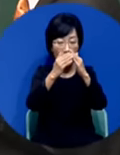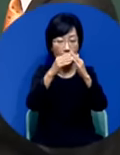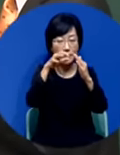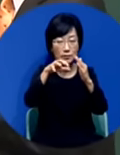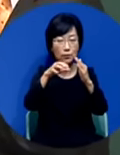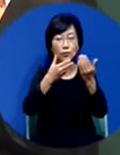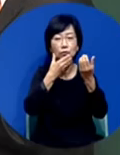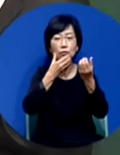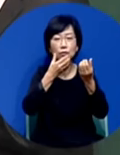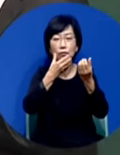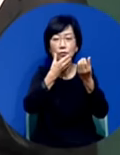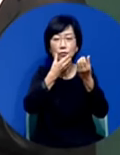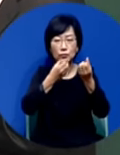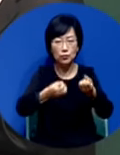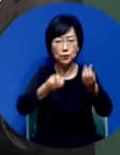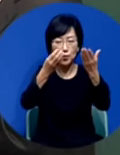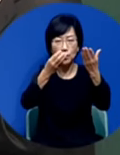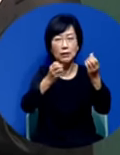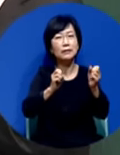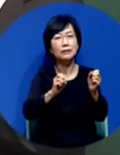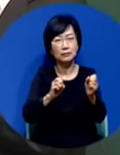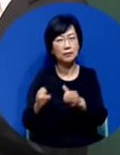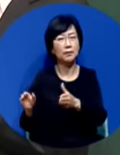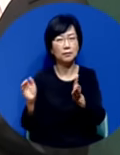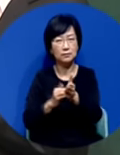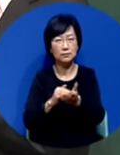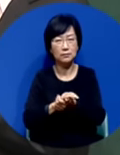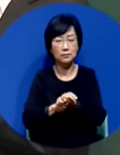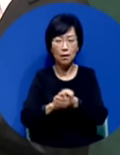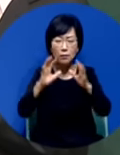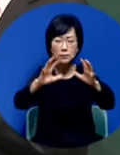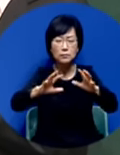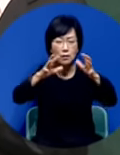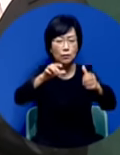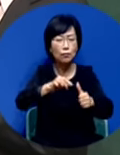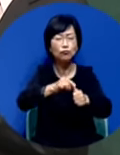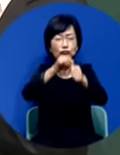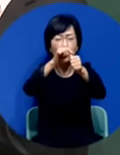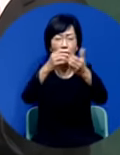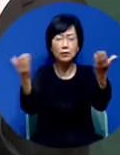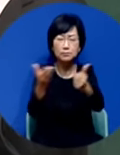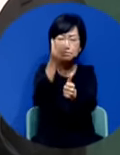那所以神就允许建立了教会，又赐福于教会。 그러니까 세계를 살리기 위해서 깨닫지를 못한단 말이에요.